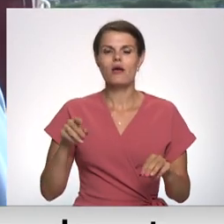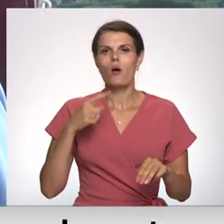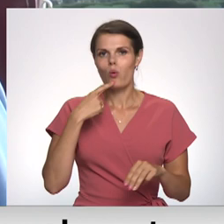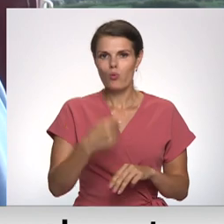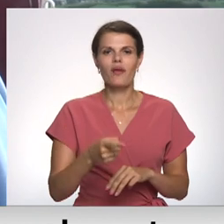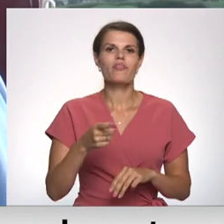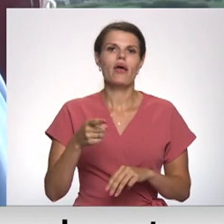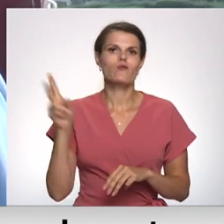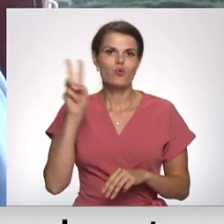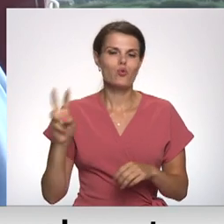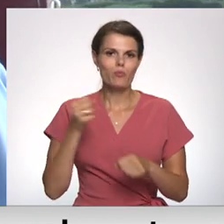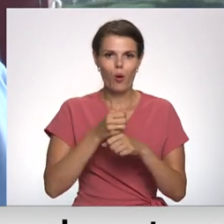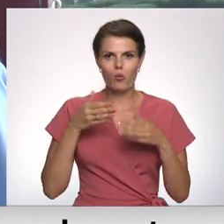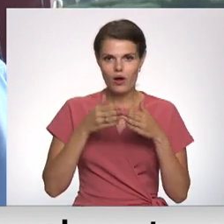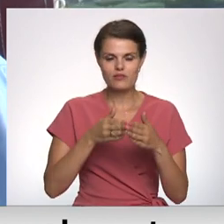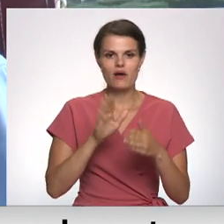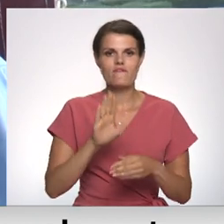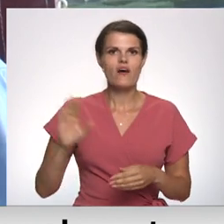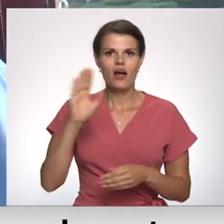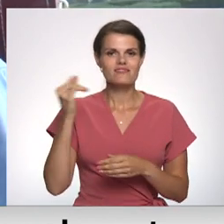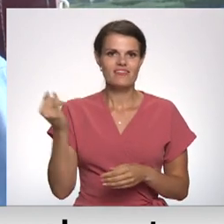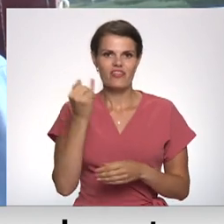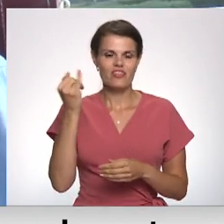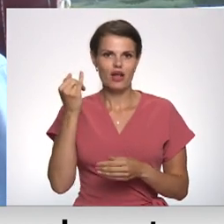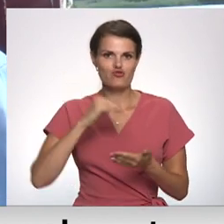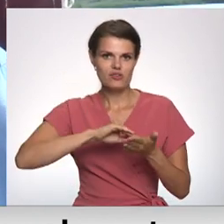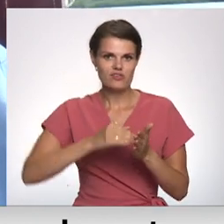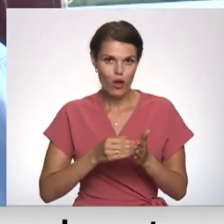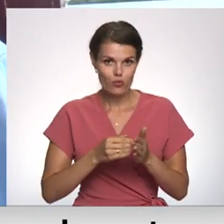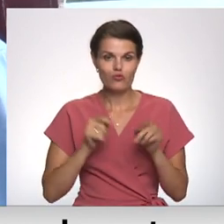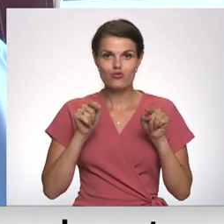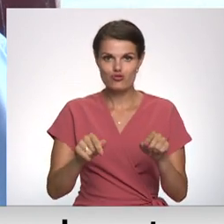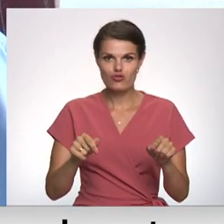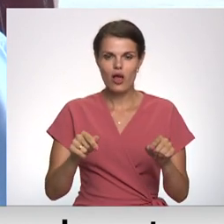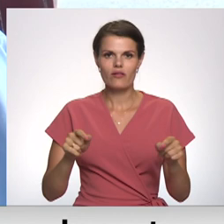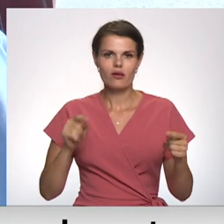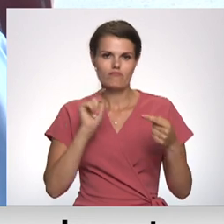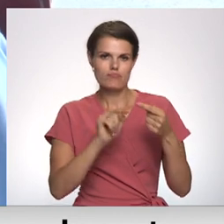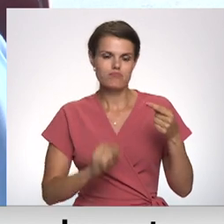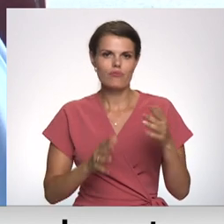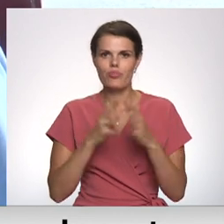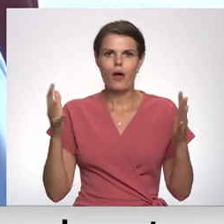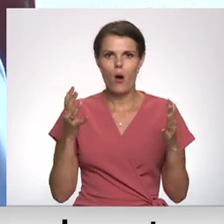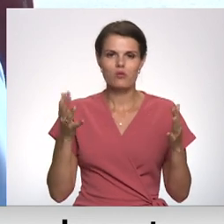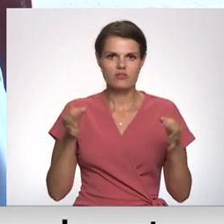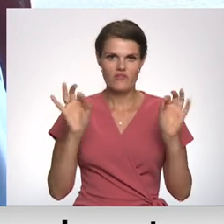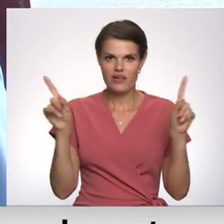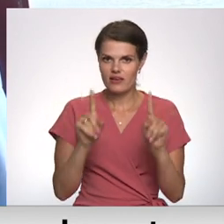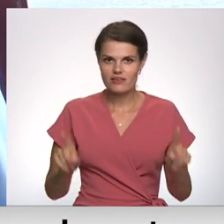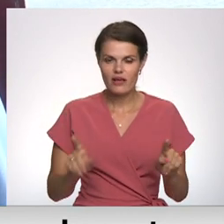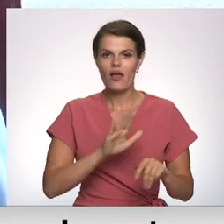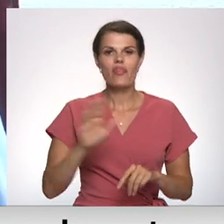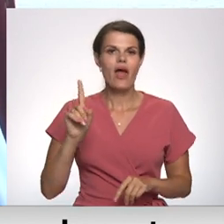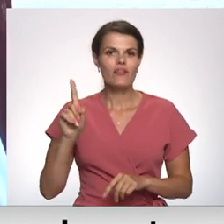Jūrmalas ostai nacionāla interesu statusu, jo šeit saskarās ļoti daudz interesu. Ja, tā ir ne tikai